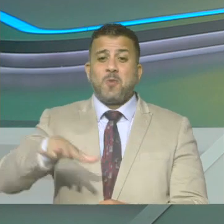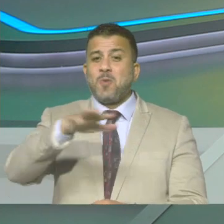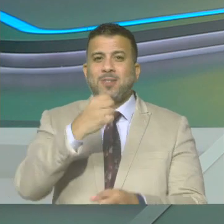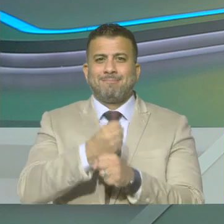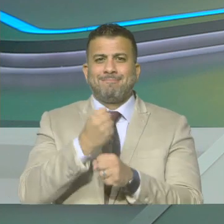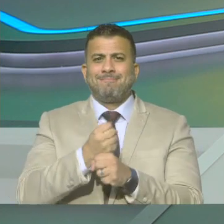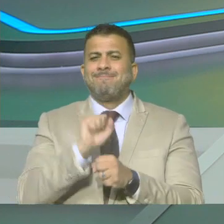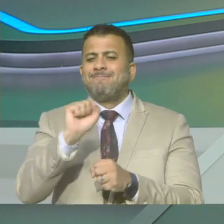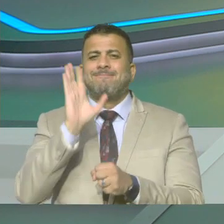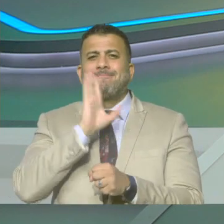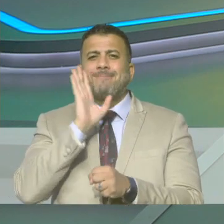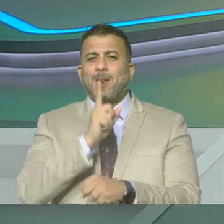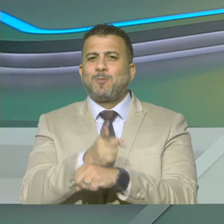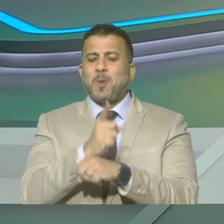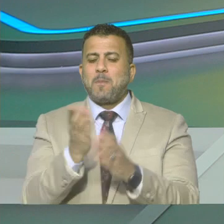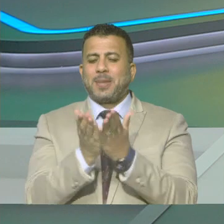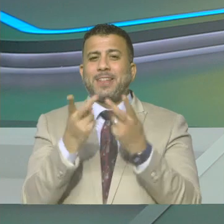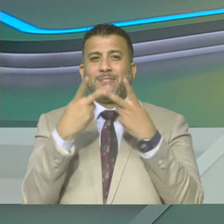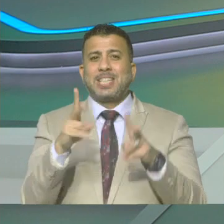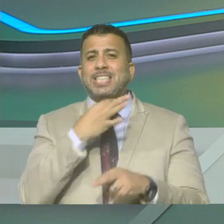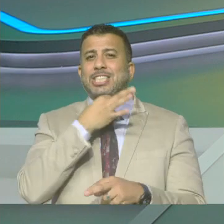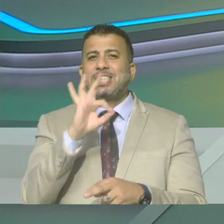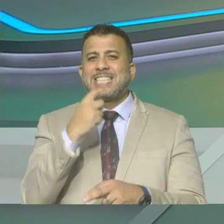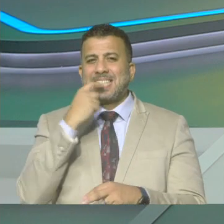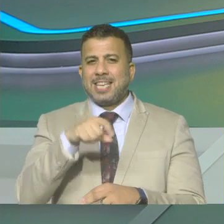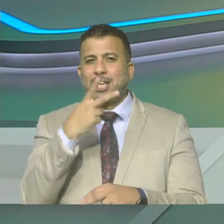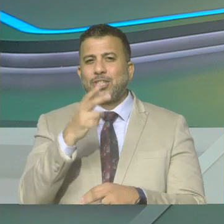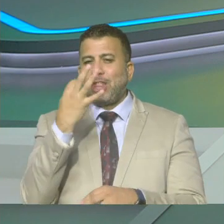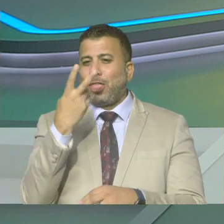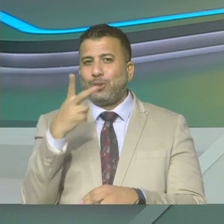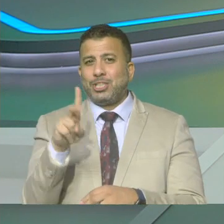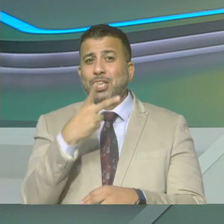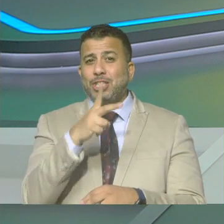القطاع التعليمي العودة إلى المدارس وبداية العام الدراسي الجديد